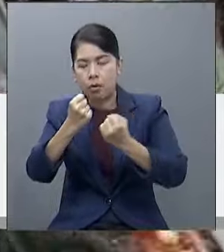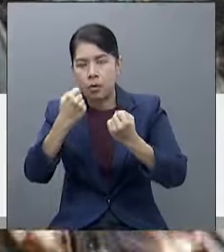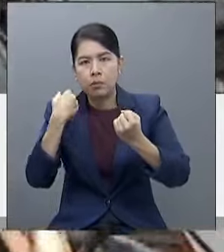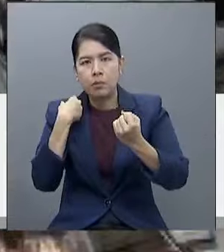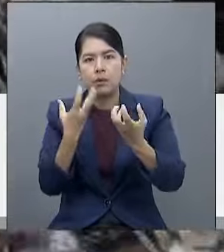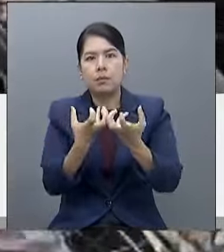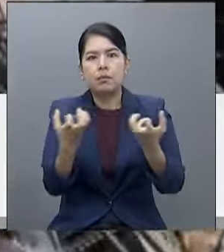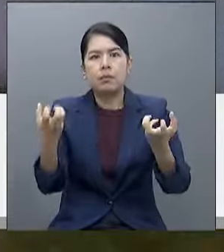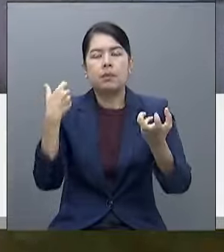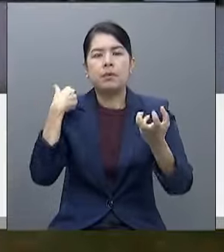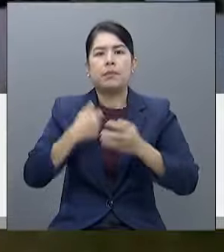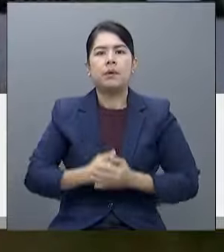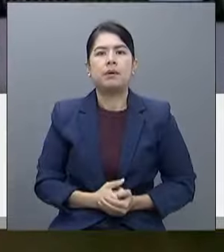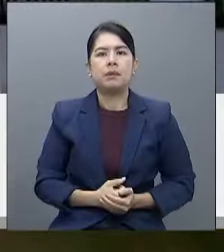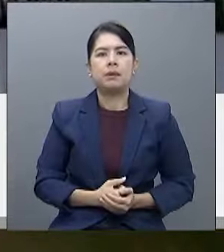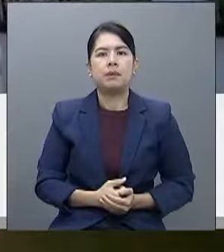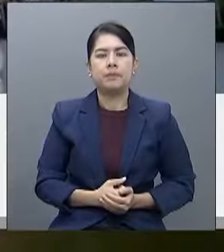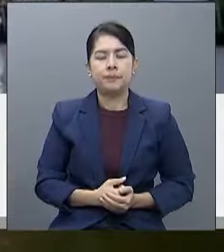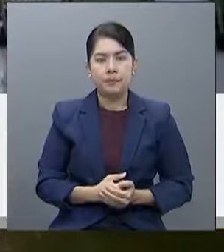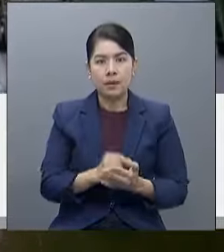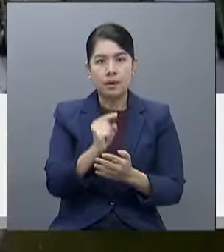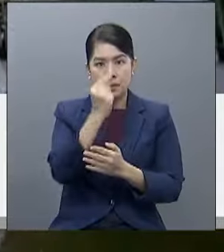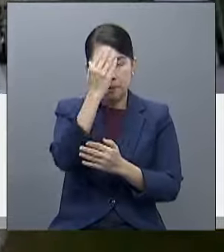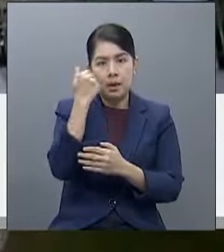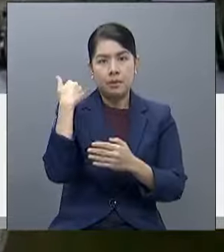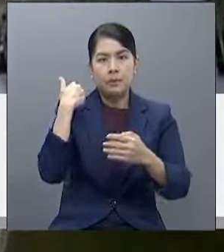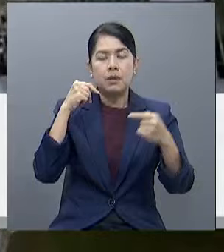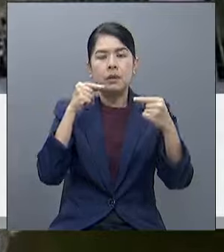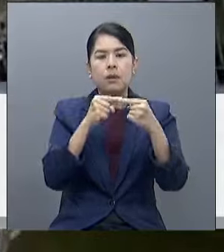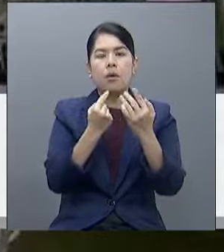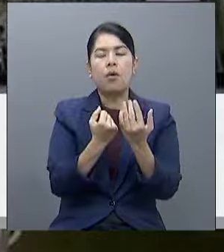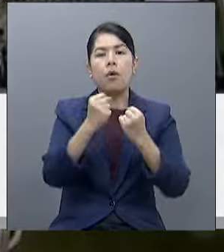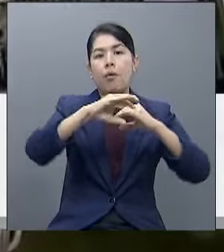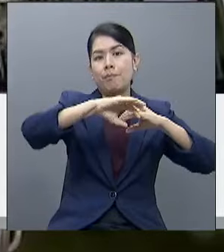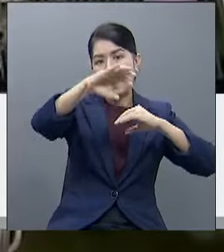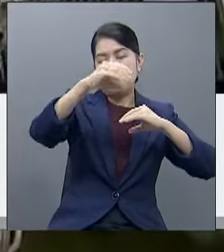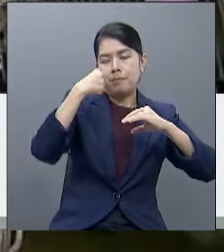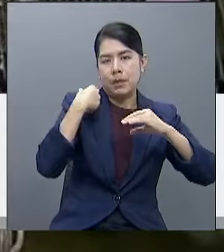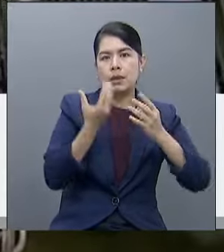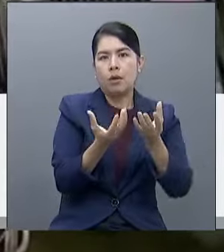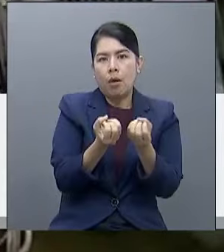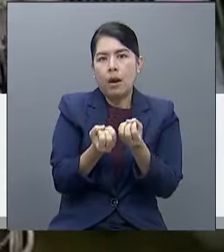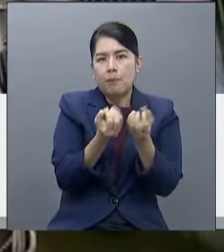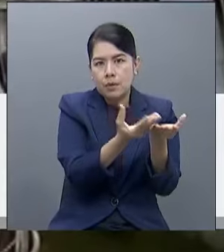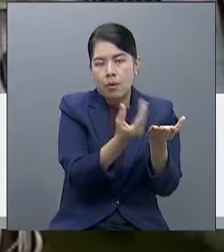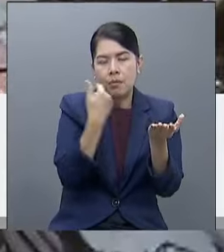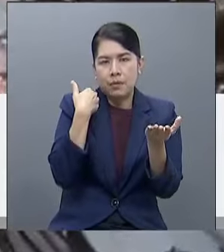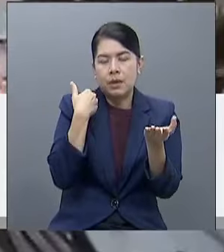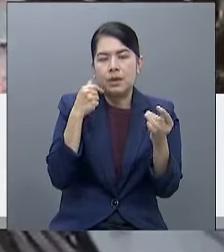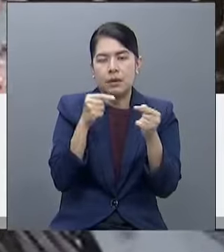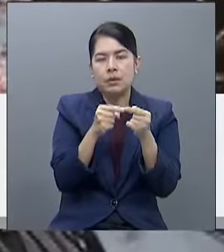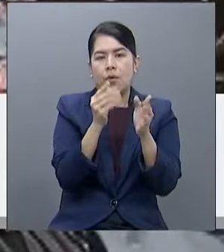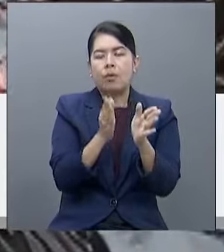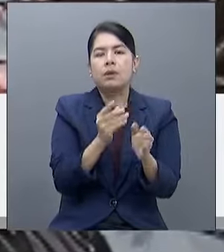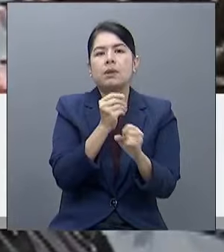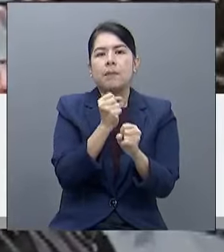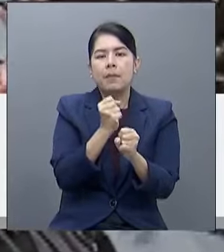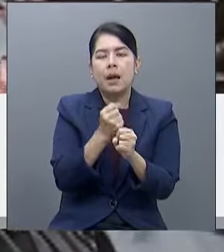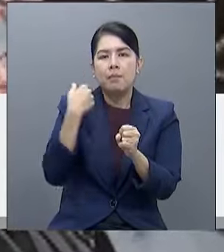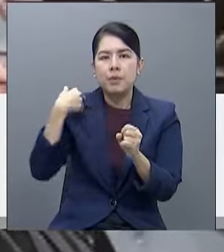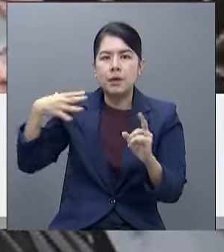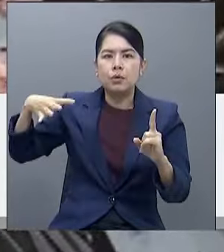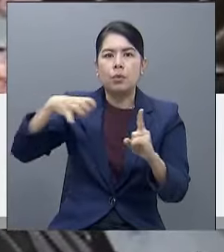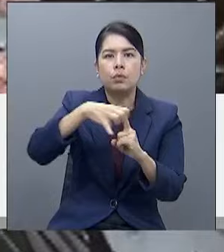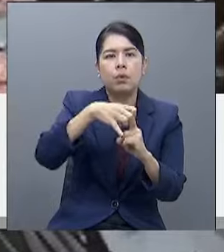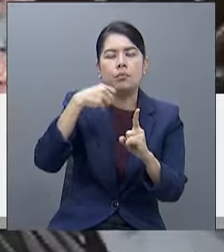คันเหตุการณ์เนี่ยเกิดขึ้นจากรถบัสคันนี้ค่ะเป็นรถรับส่งพนักงานไปพุ่งชนเสาไฟฟ้าเมื่อเจ้าหน้าที่เ